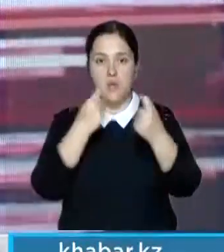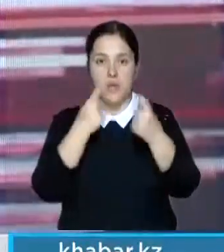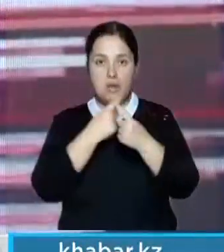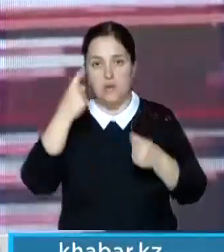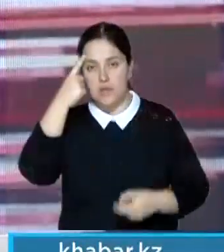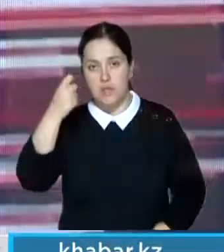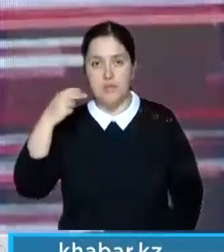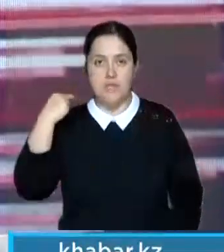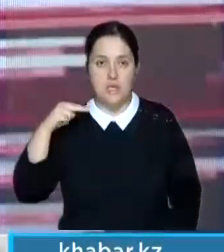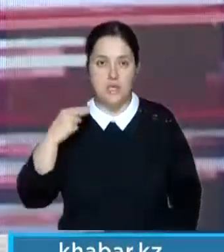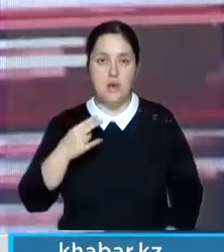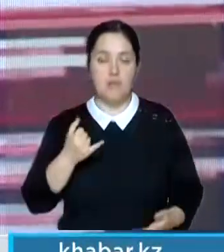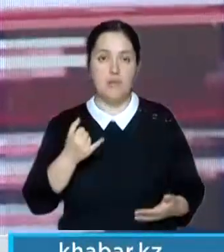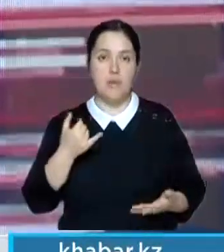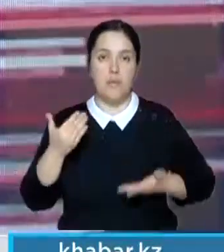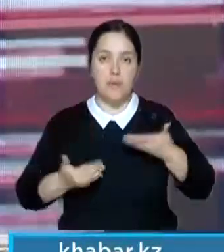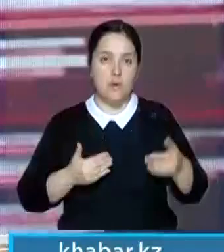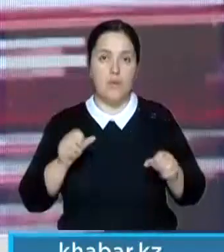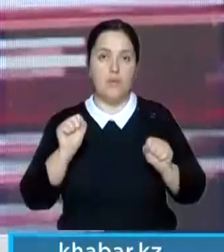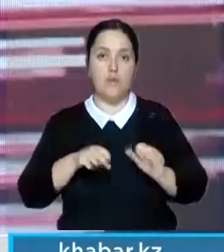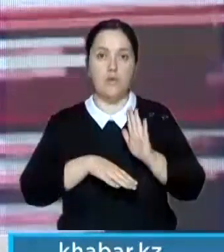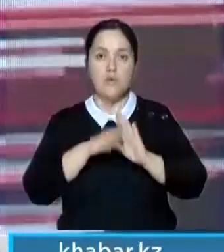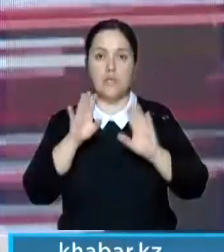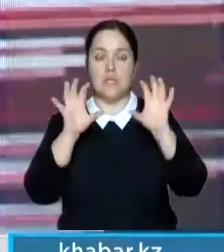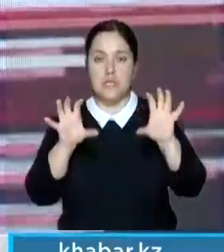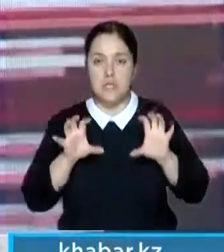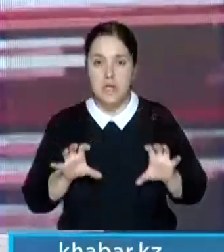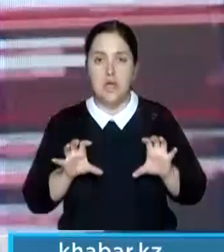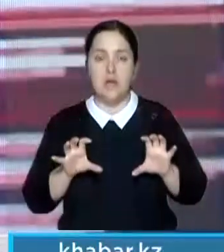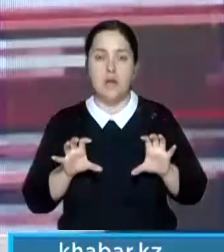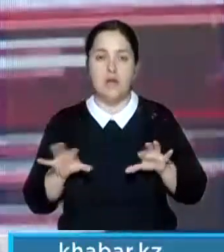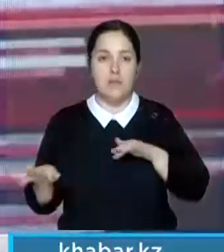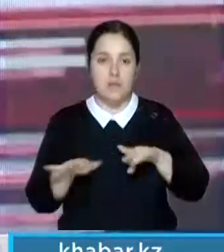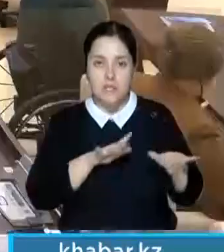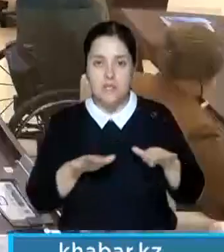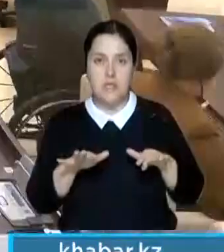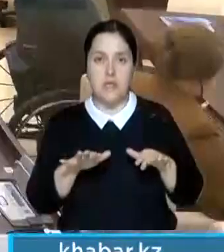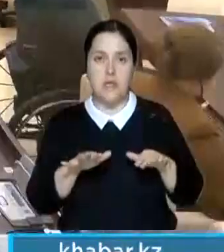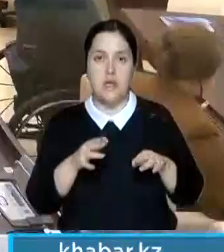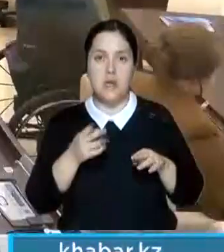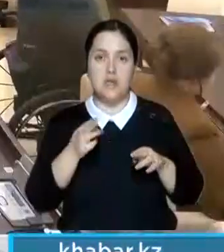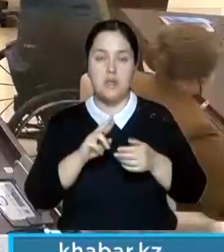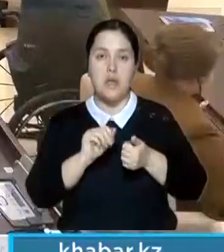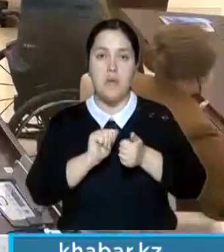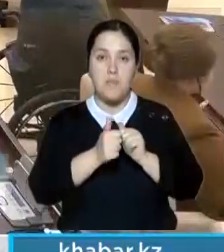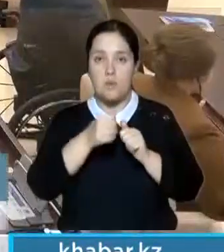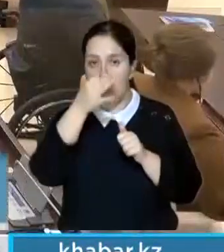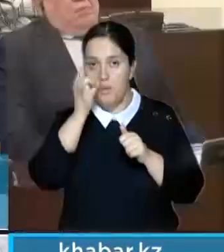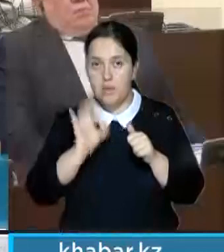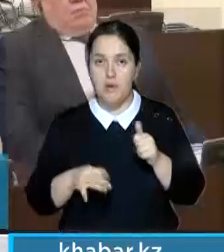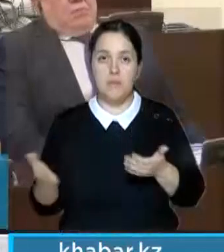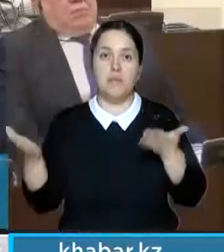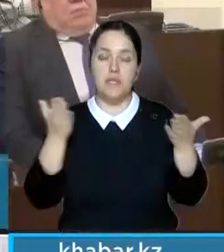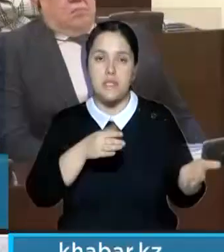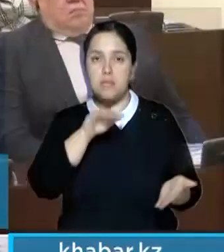своем послании указал и президент. Современный подход поможет усовершенствовать законотворческий процесс, считают депутаты. Для обмена